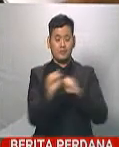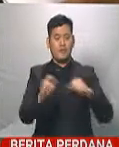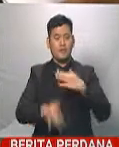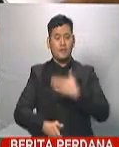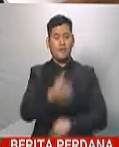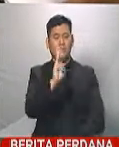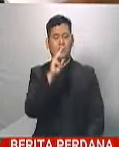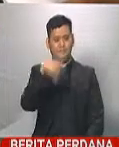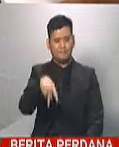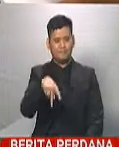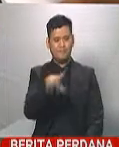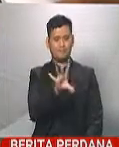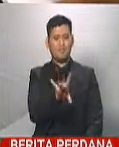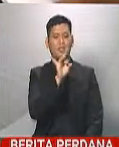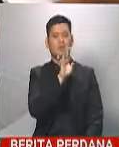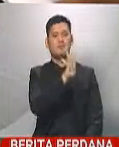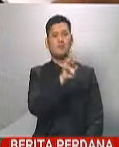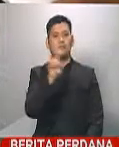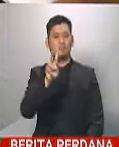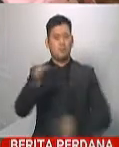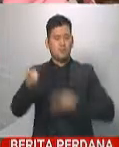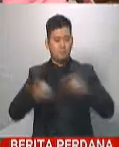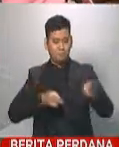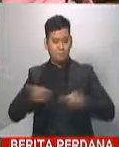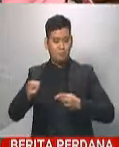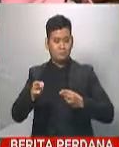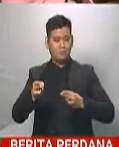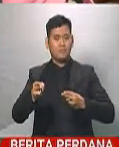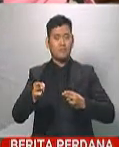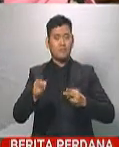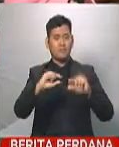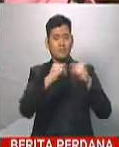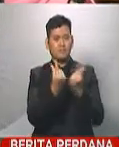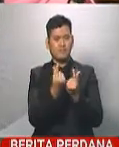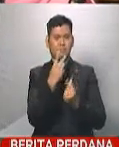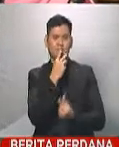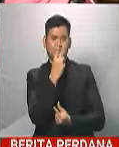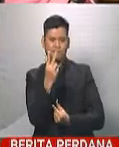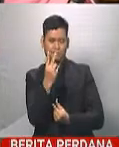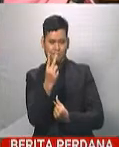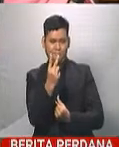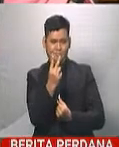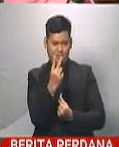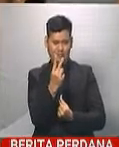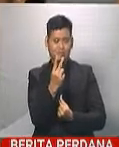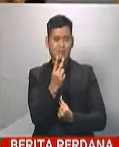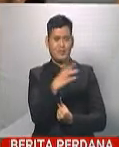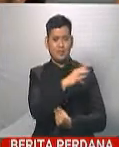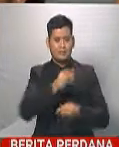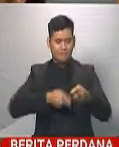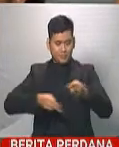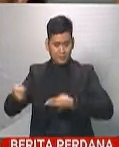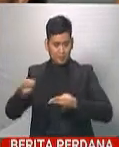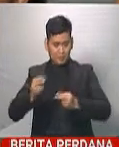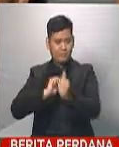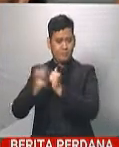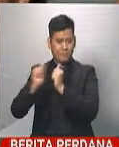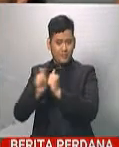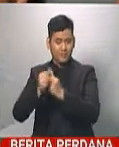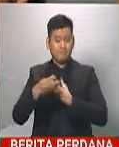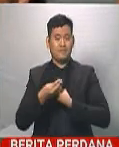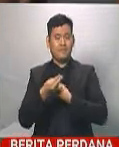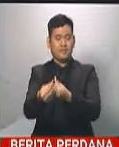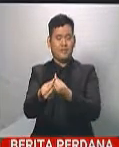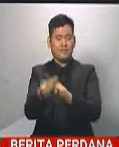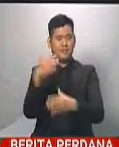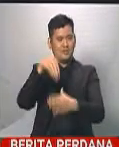Wilayah Persekutuan telah melantik 42 pengurus pasukan untuk memastikan perjalanan latihan dan urusan atlet berjalan lancar termasuk di